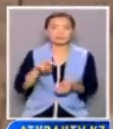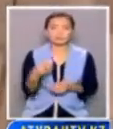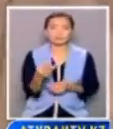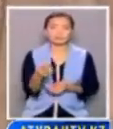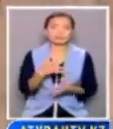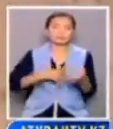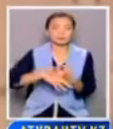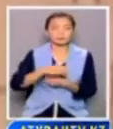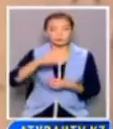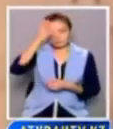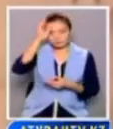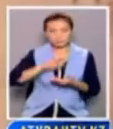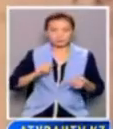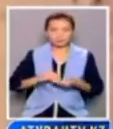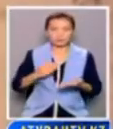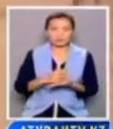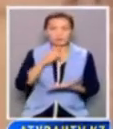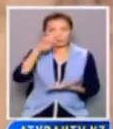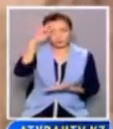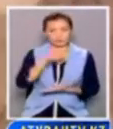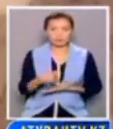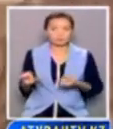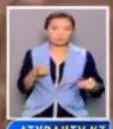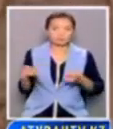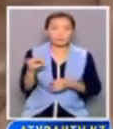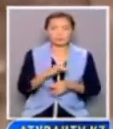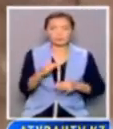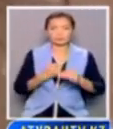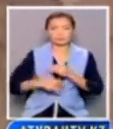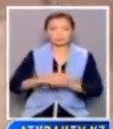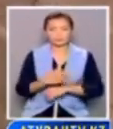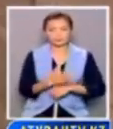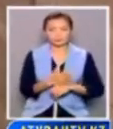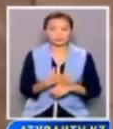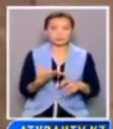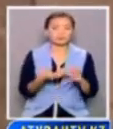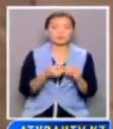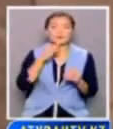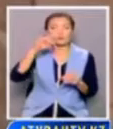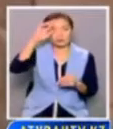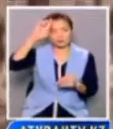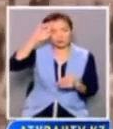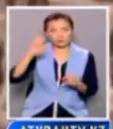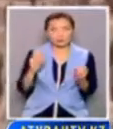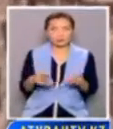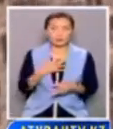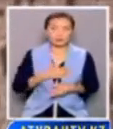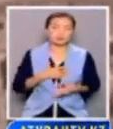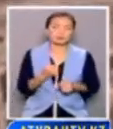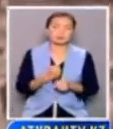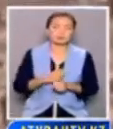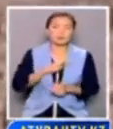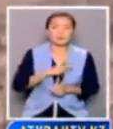орданың барлық көсемдерін шақыртып, қазақ өлкесін басқару мәселесін талқылаған. Осы ретте қазақ мемлекет үшін аса бір тағдырлы